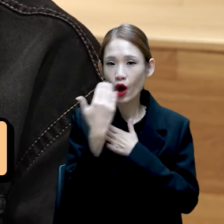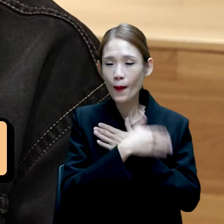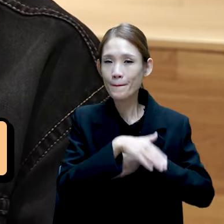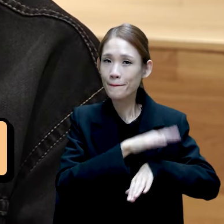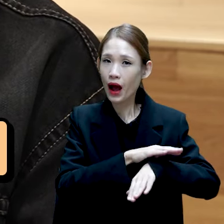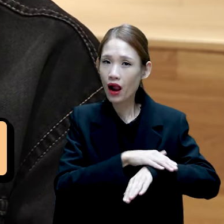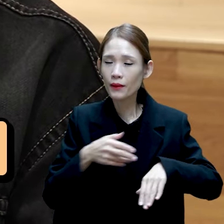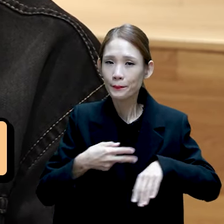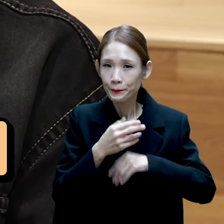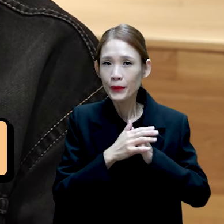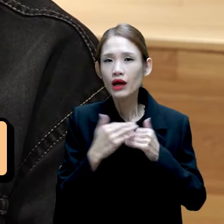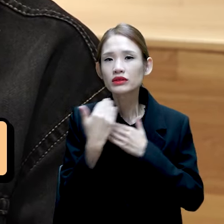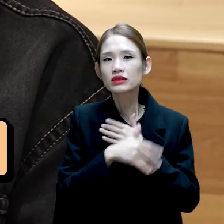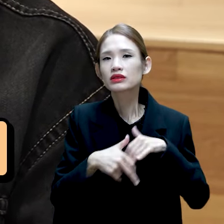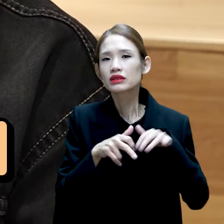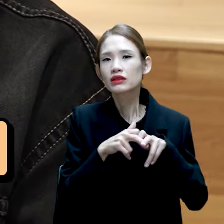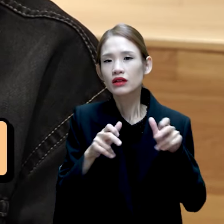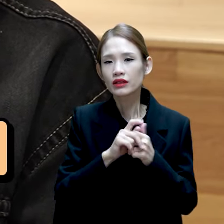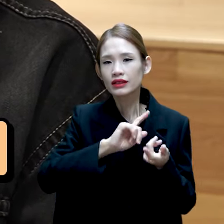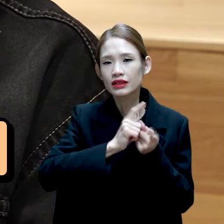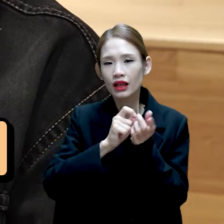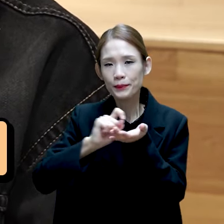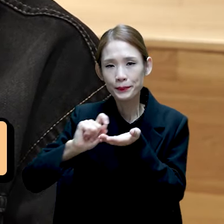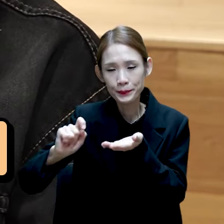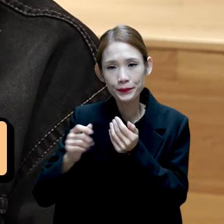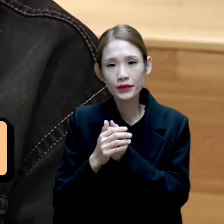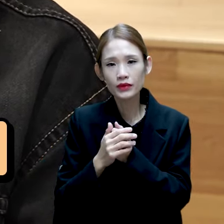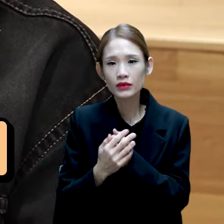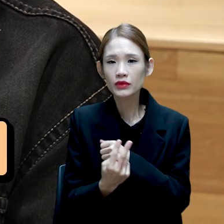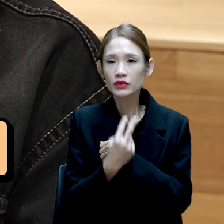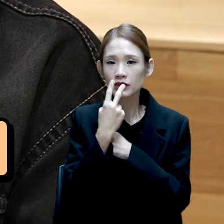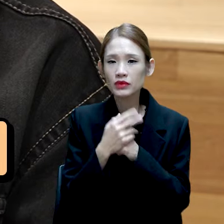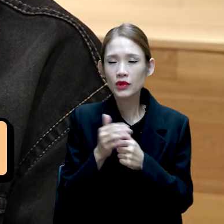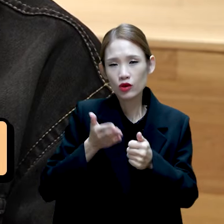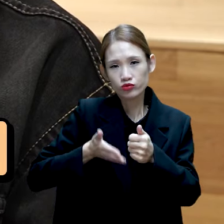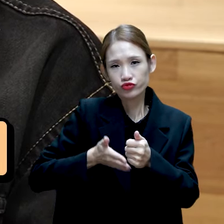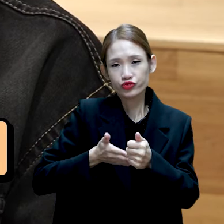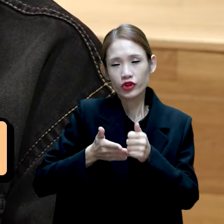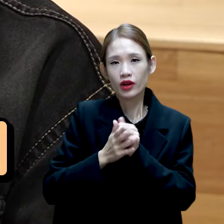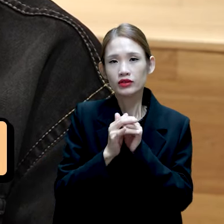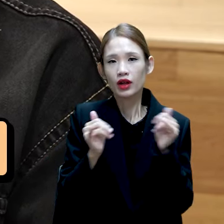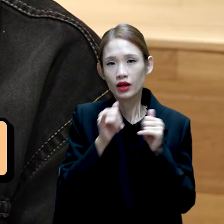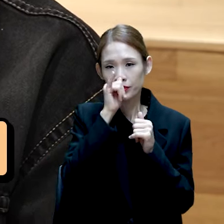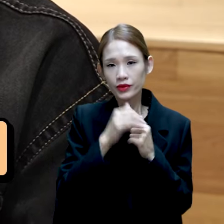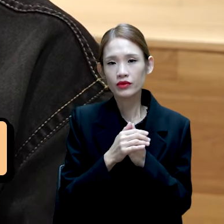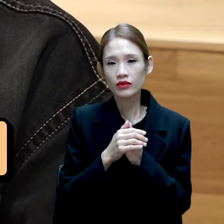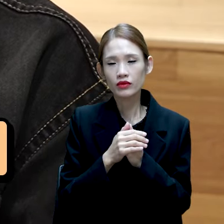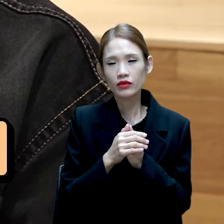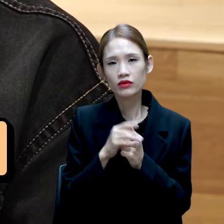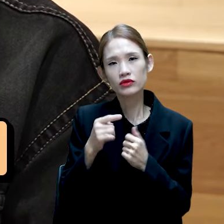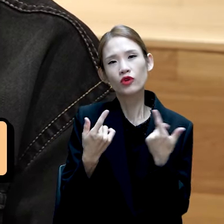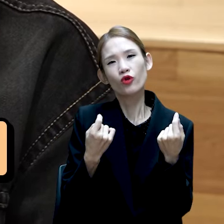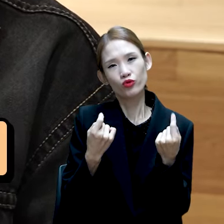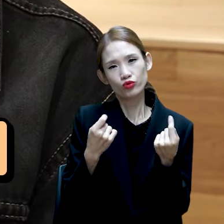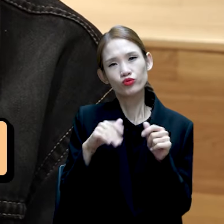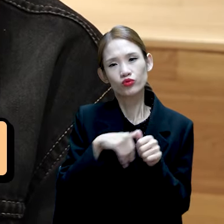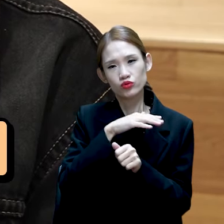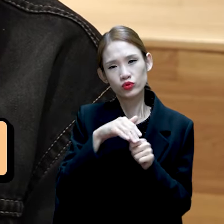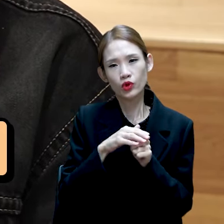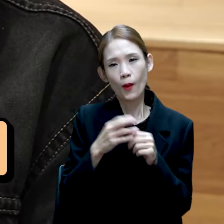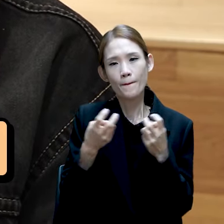불편한 지체장애인들도 대필이나 이런 것들을 생명부지의 사람한테 좀 부탁을 해야 되는 상황들이 생기고, 이게 진짜 그 방법